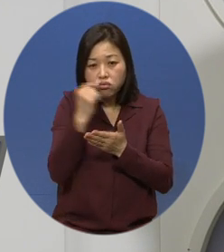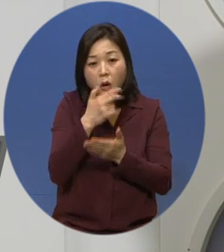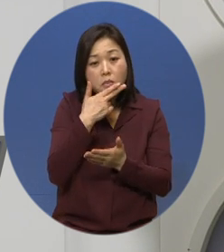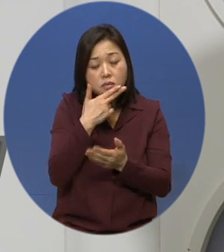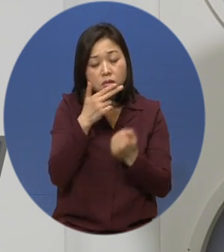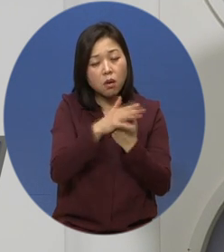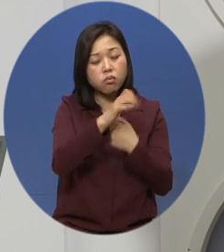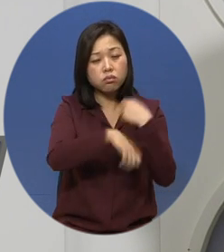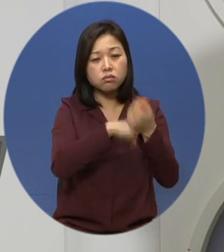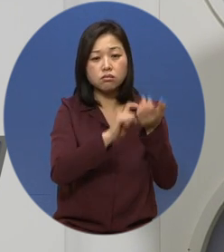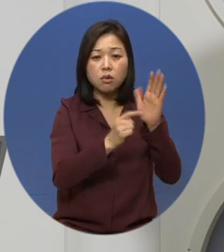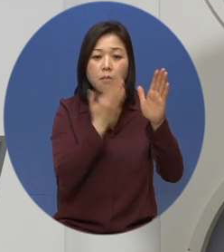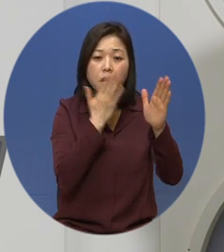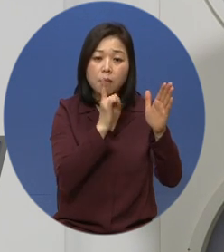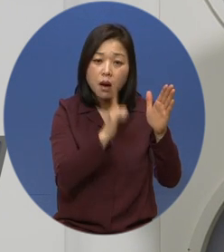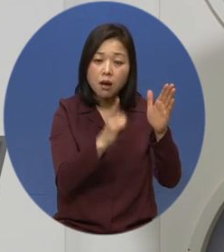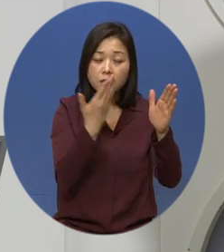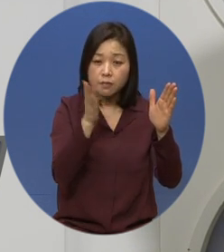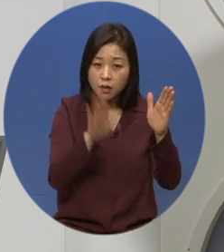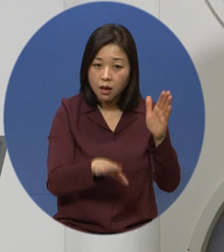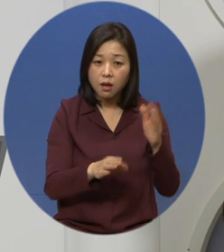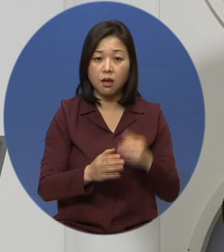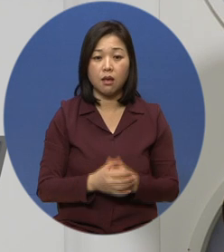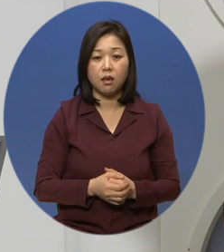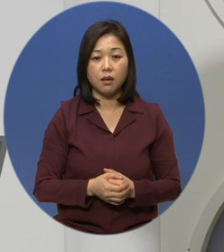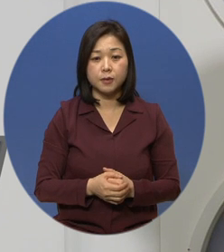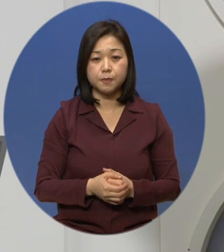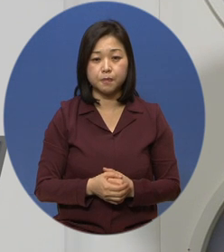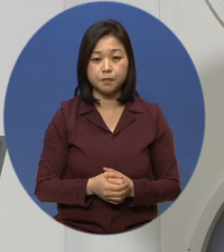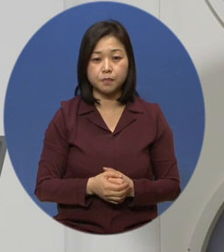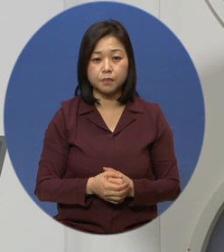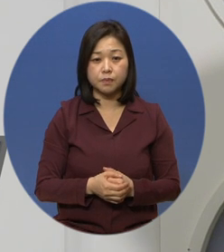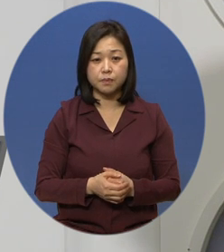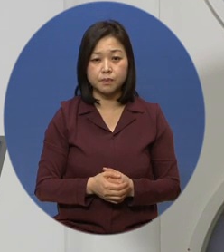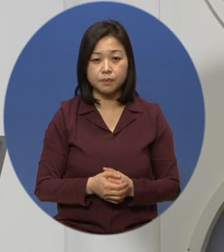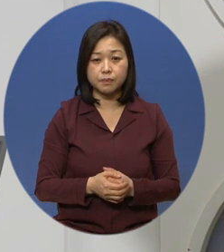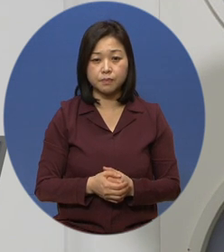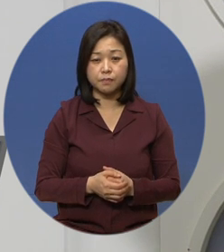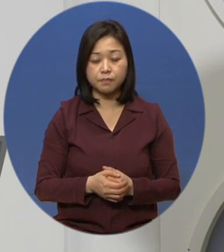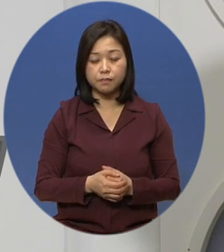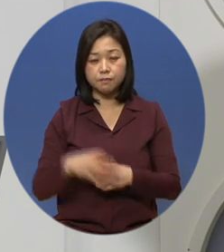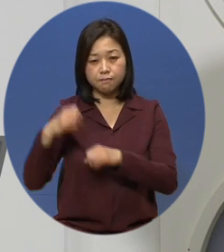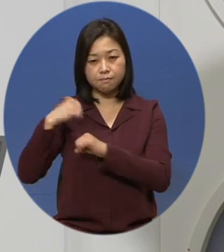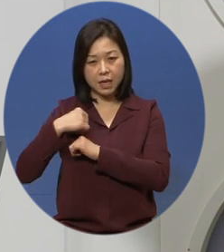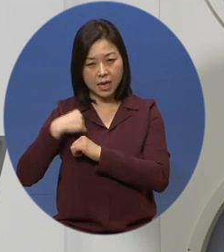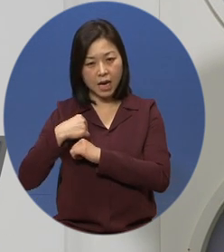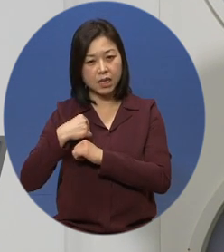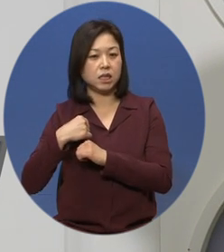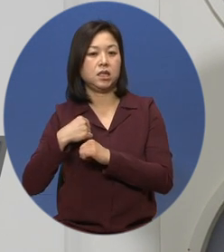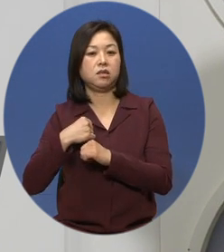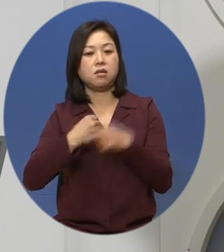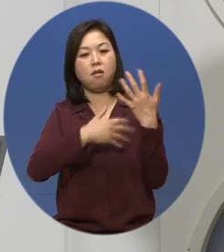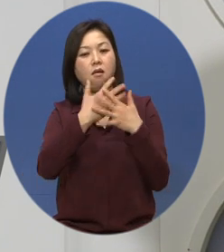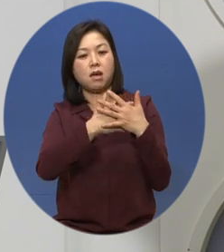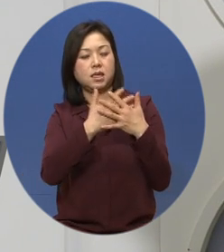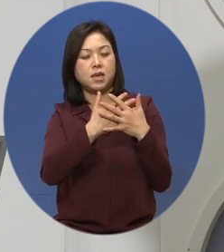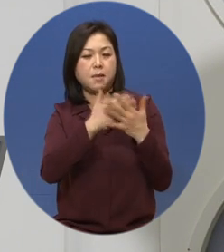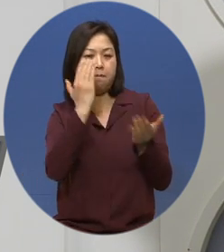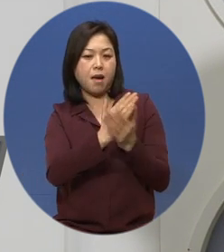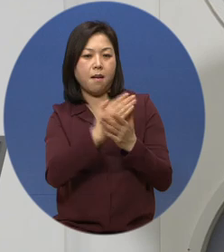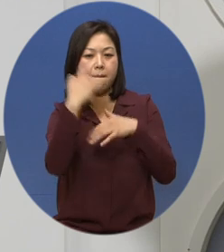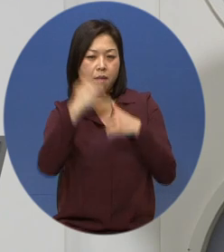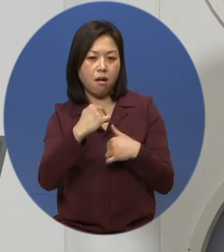그걸 저희가 아 에 걔네들 상영하지 말하는 명령을 안 들으니까